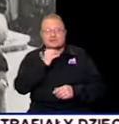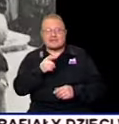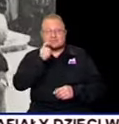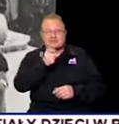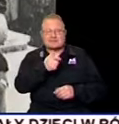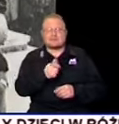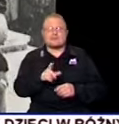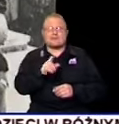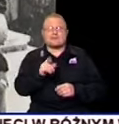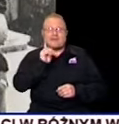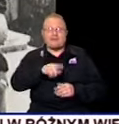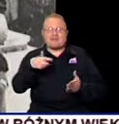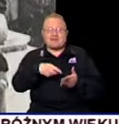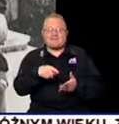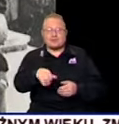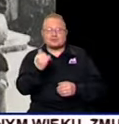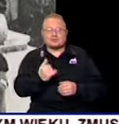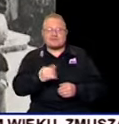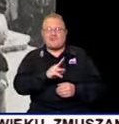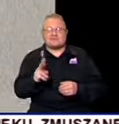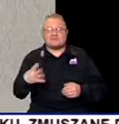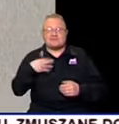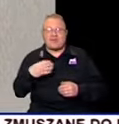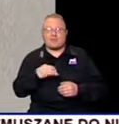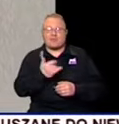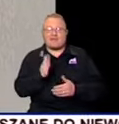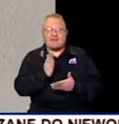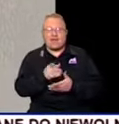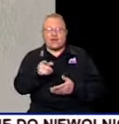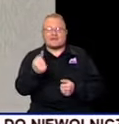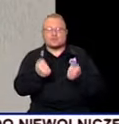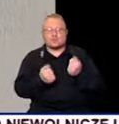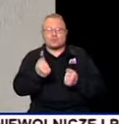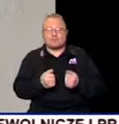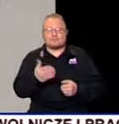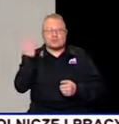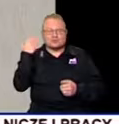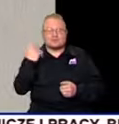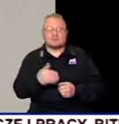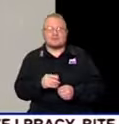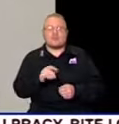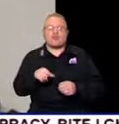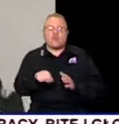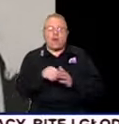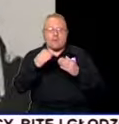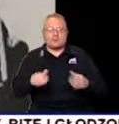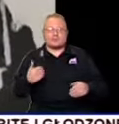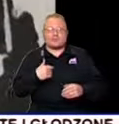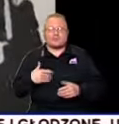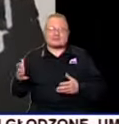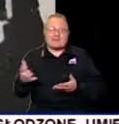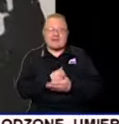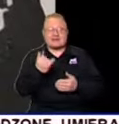przestępców, to tak naprawdę trafiały tu dzieci w każdym wieku i nie tylko te z trudną przeszłością. Do obozu zabierane były dzieci